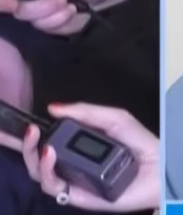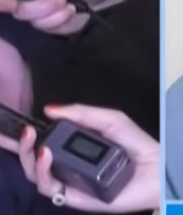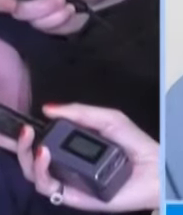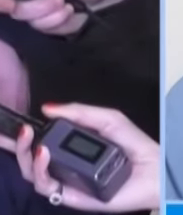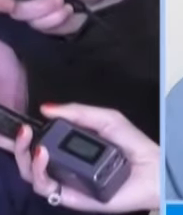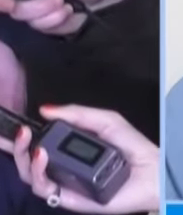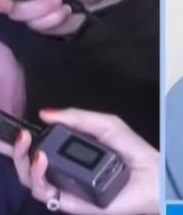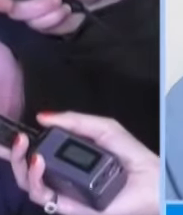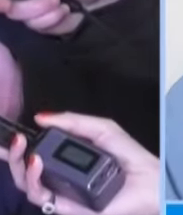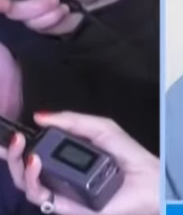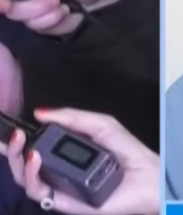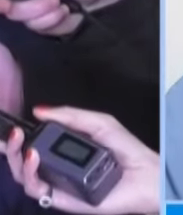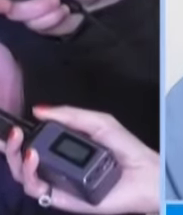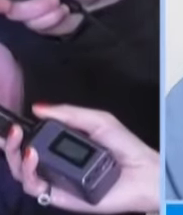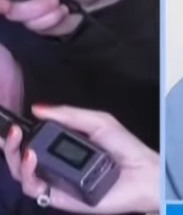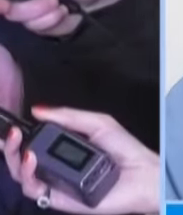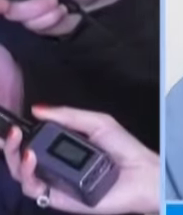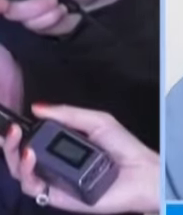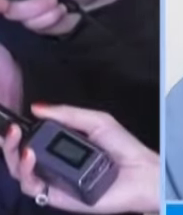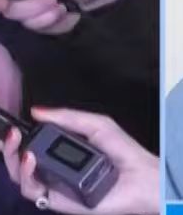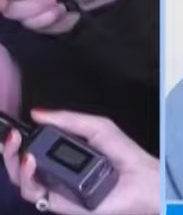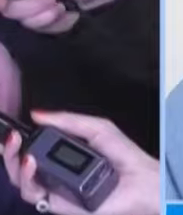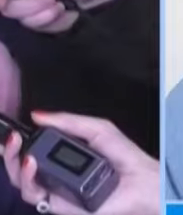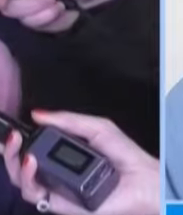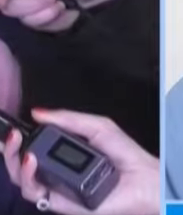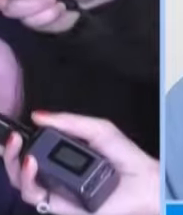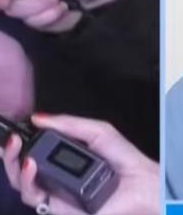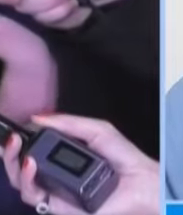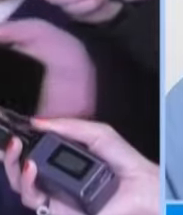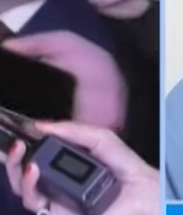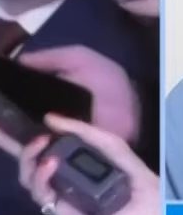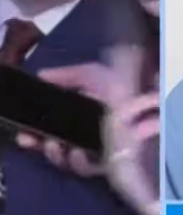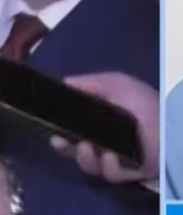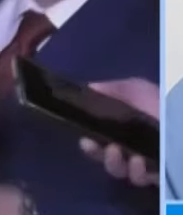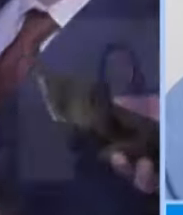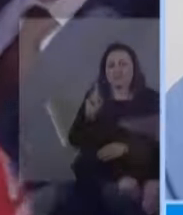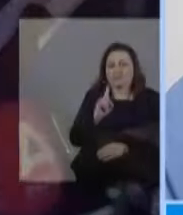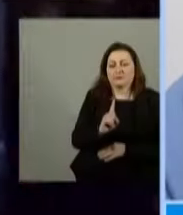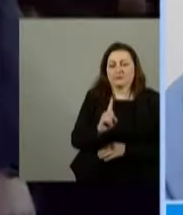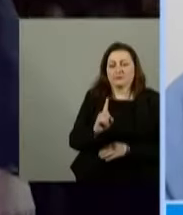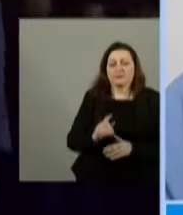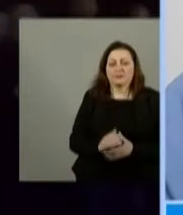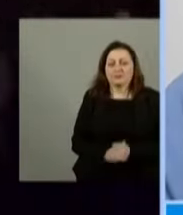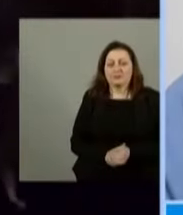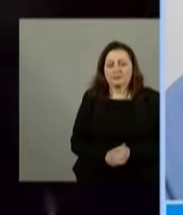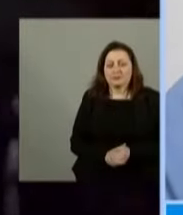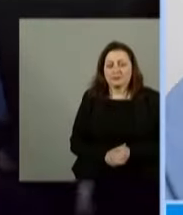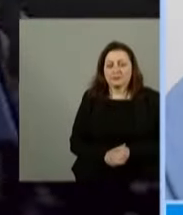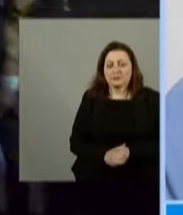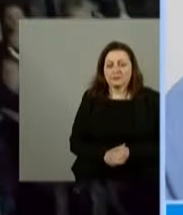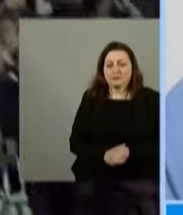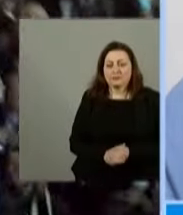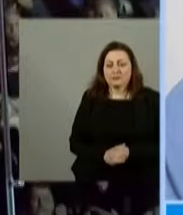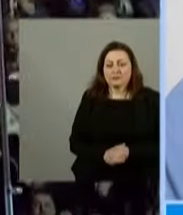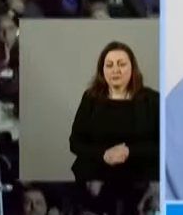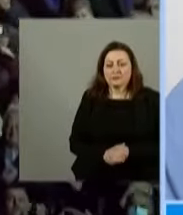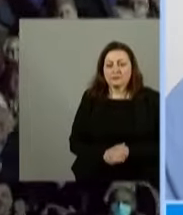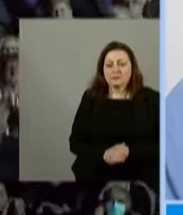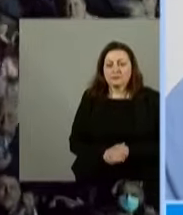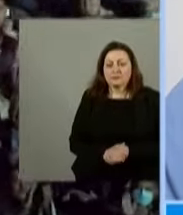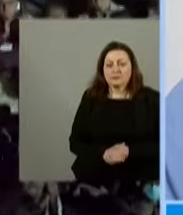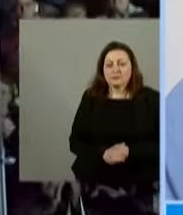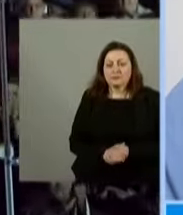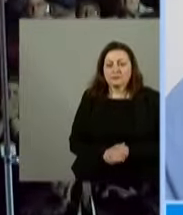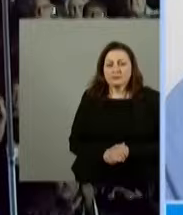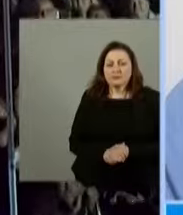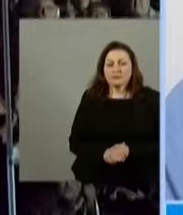κάτι. Πάντως το κρίσιμο πρέπει να σας πω ότι είναι 30 Ιουνίου. Έτσι, εκεί τότε θα συνεδριάσει η Κεντρική Πολιτική Επιτροπή του ΠΑΣΟΚ για να αποφασίσει και τον οδικό χάρτη στην επόμενη φάση. Να δούμε.